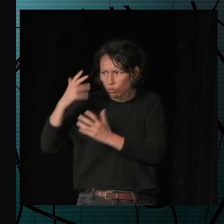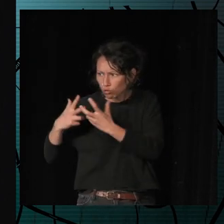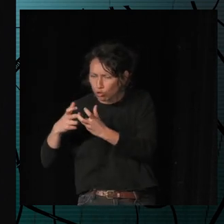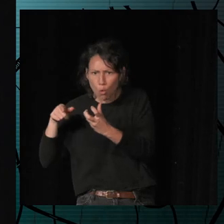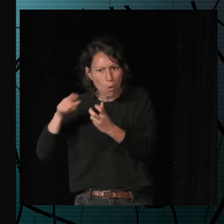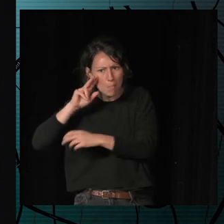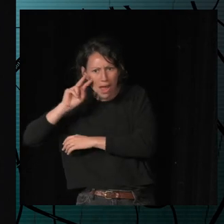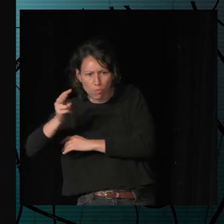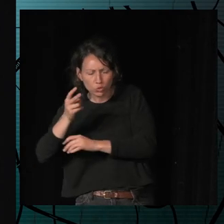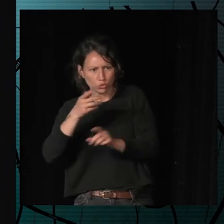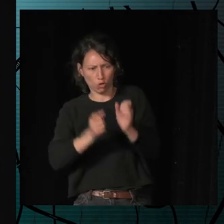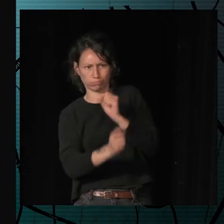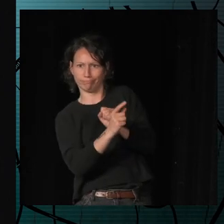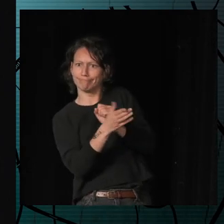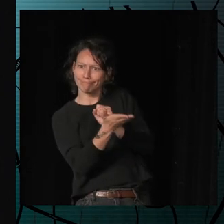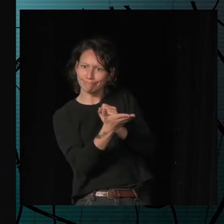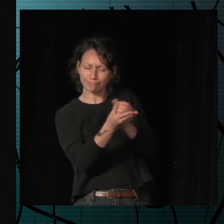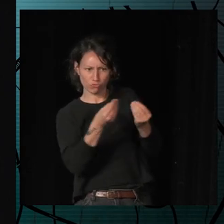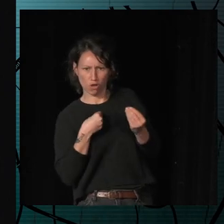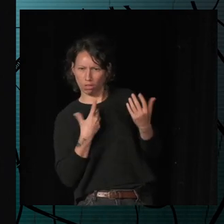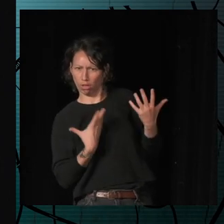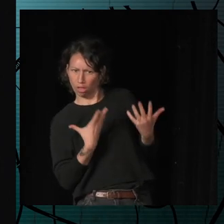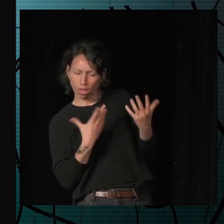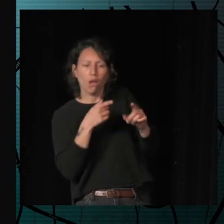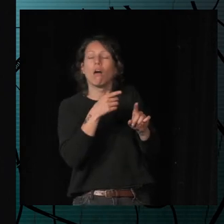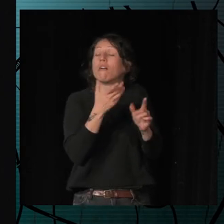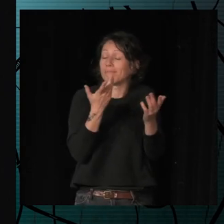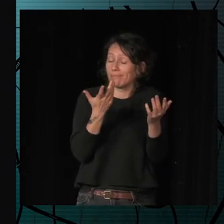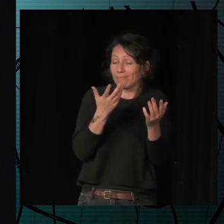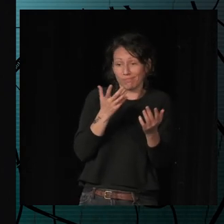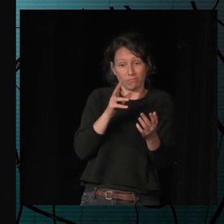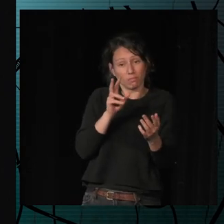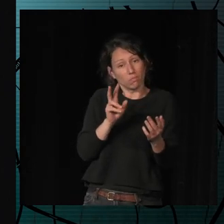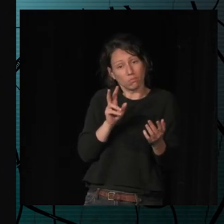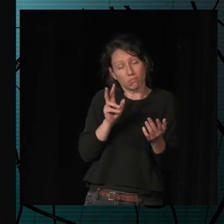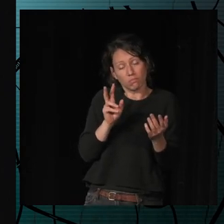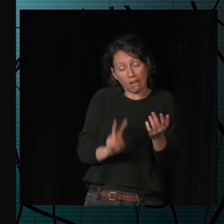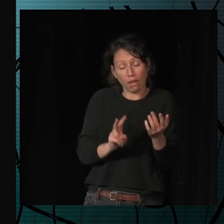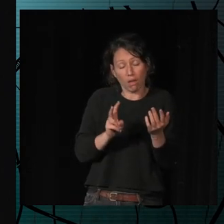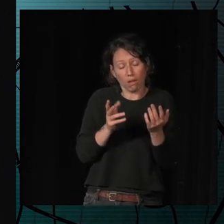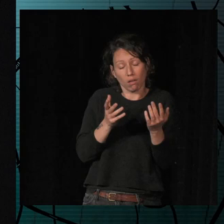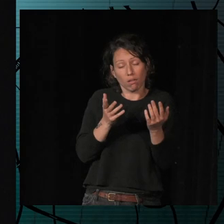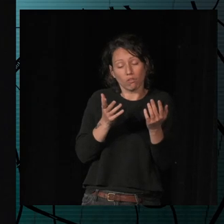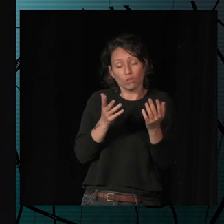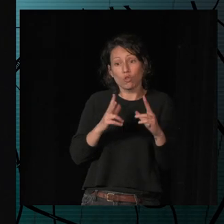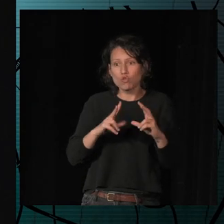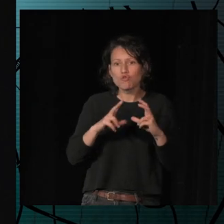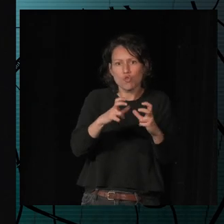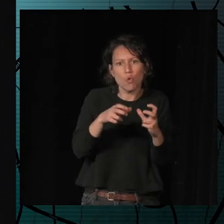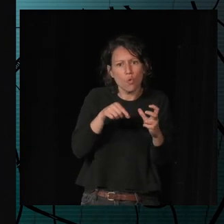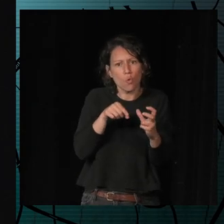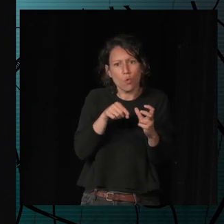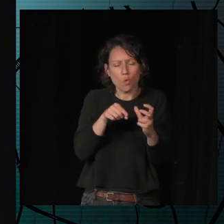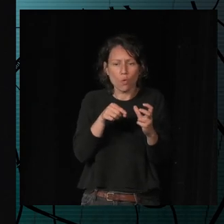de jeu c'est compliqué d'obtenir ce genre de rendu mais il y a quand même des jeux qui même si pour le coup c'est est quand même assez différent d'un univers lovecrafti